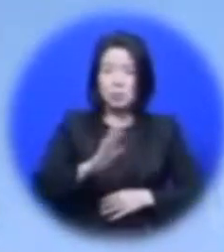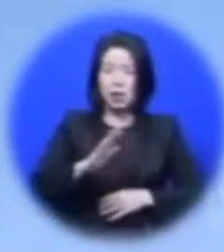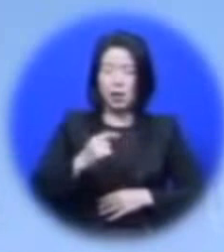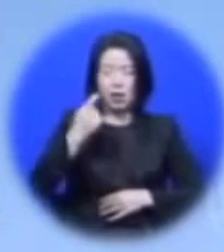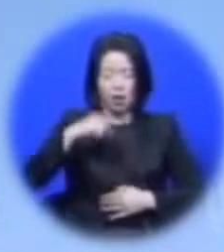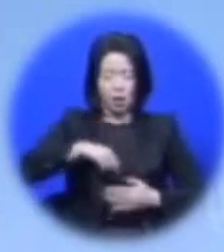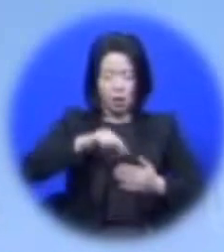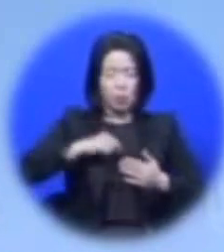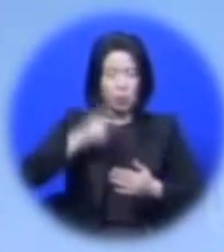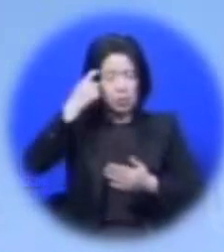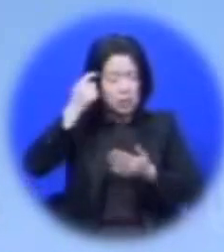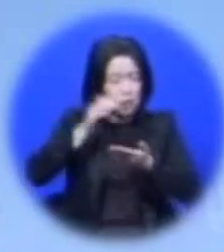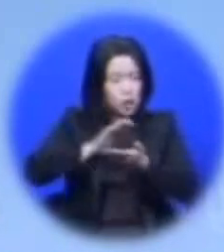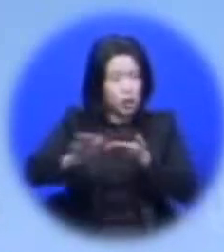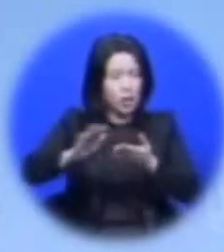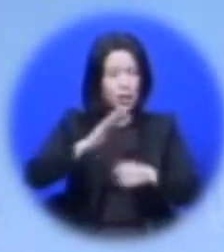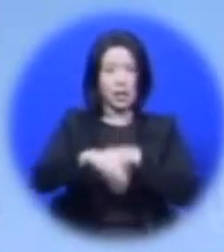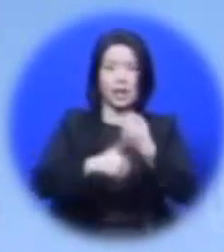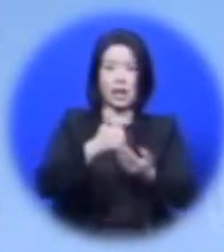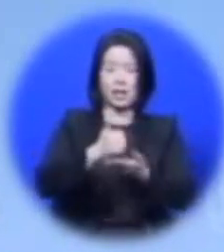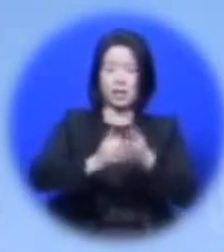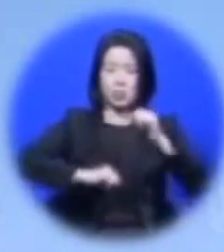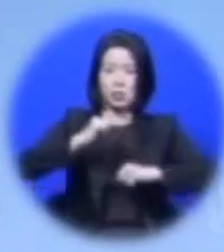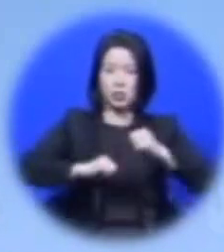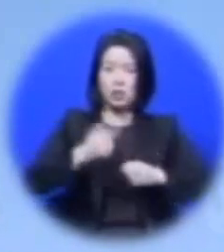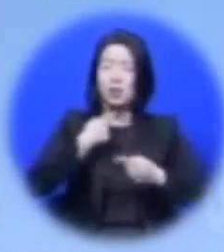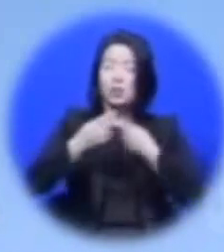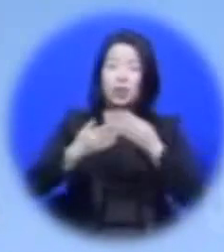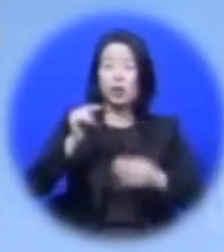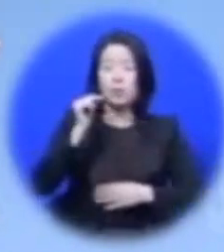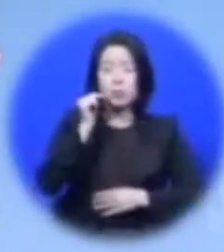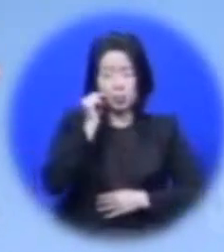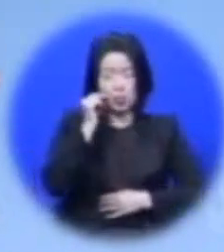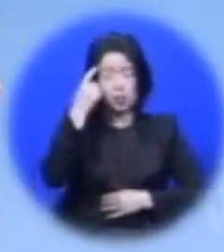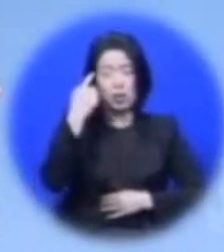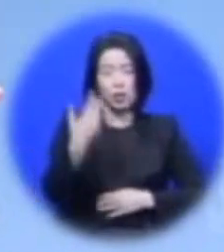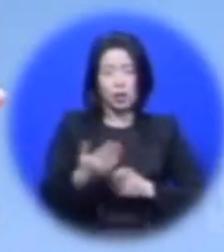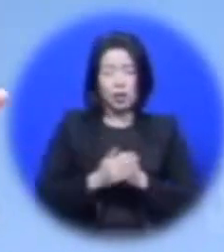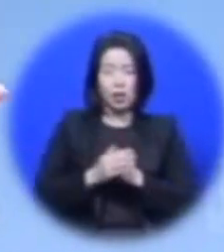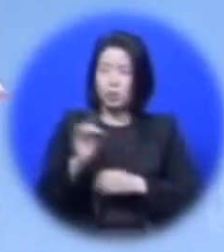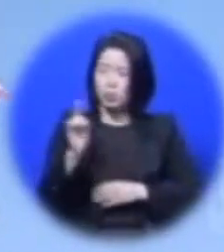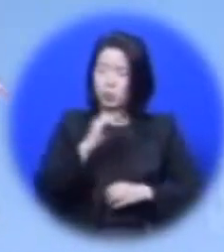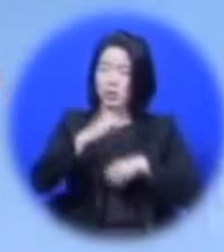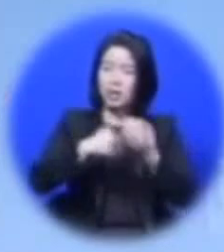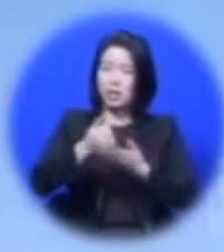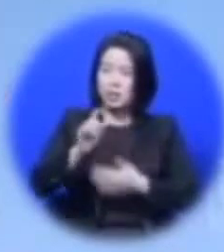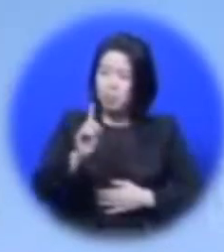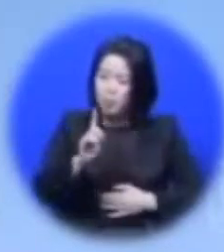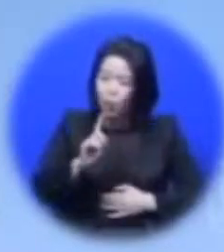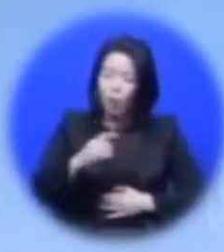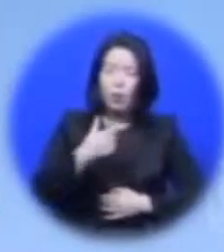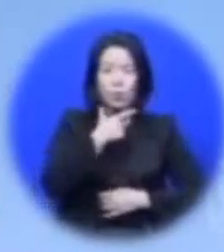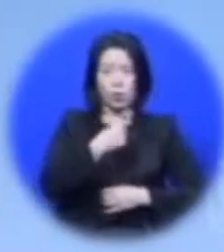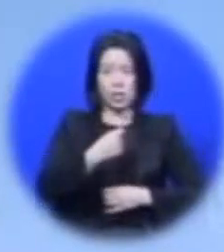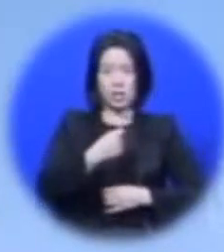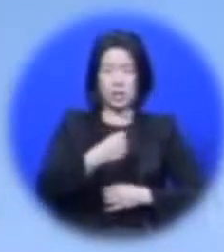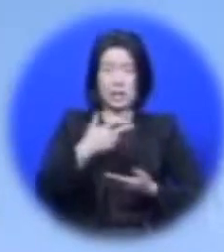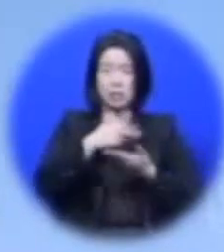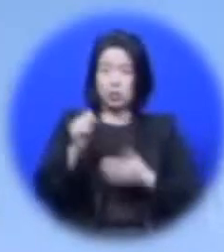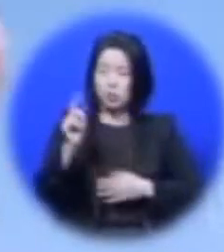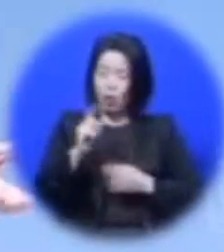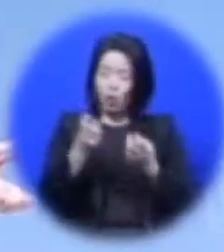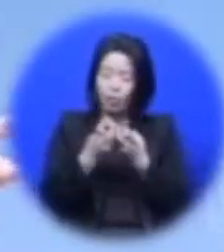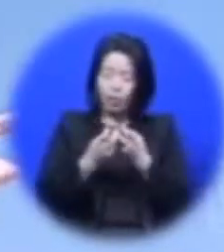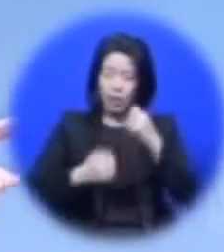하나님의 역사를 경험하지 못하는가? 도대체 하나님이 뭘 원하시는지, 주님은 어떻게 역사하시는지를